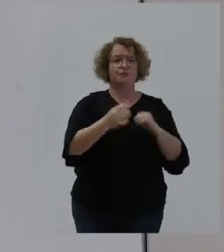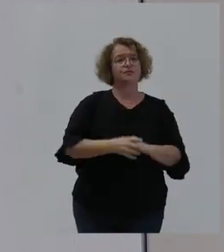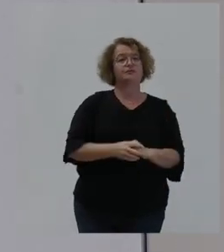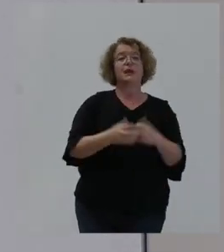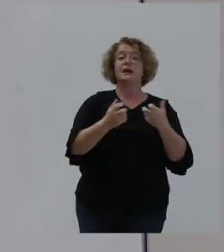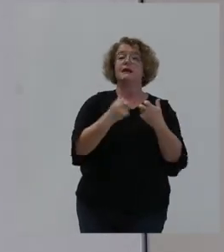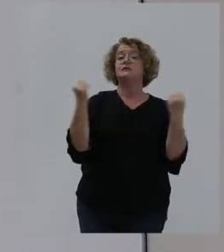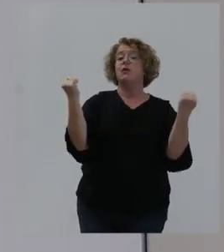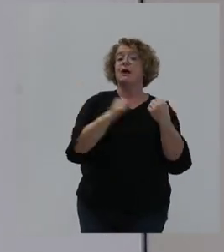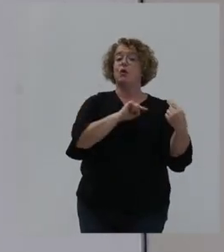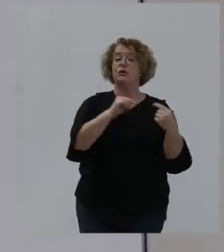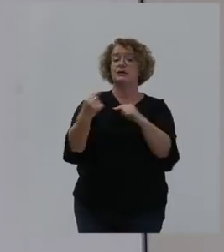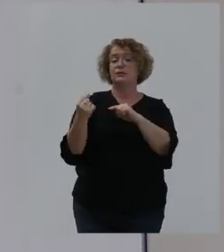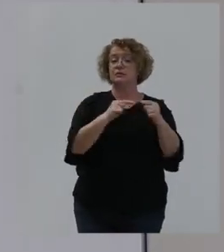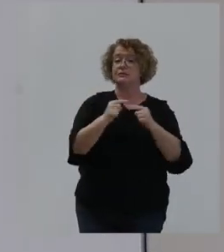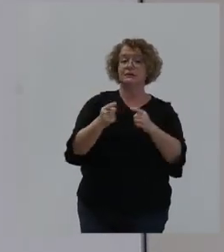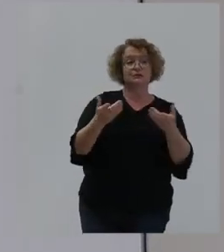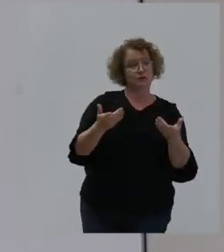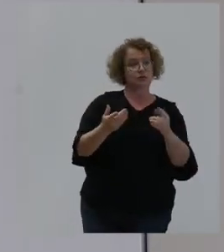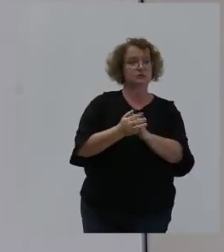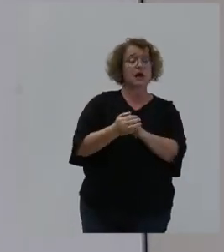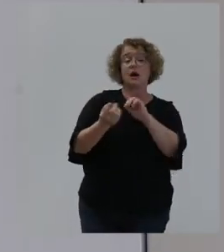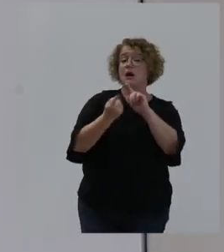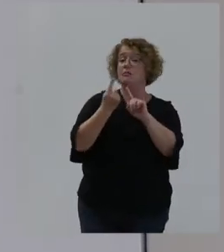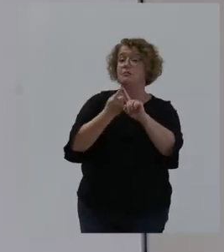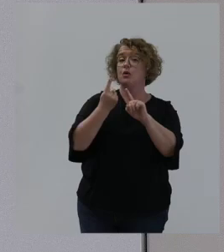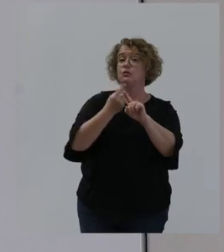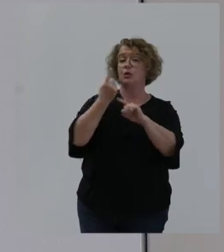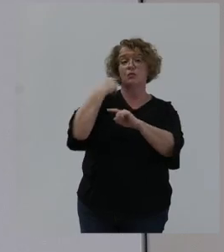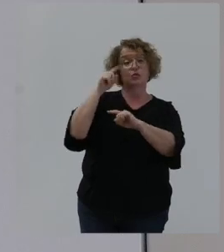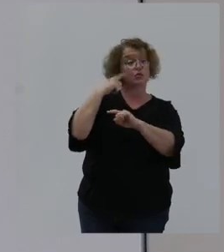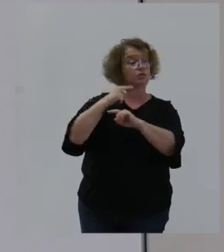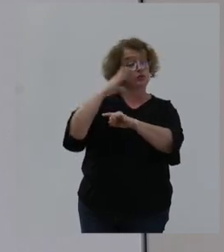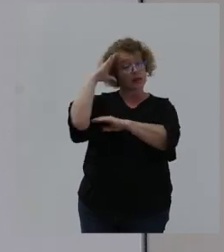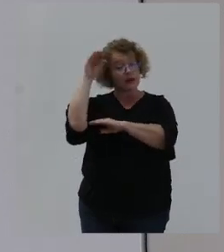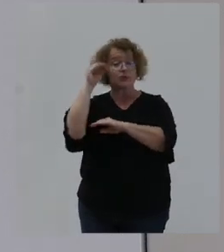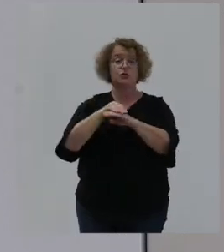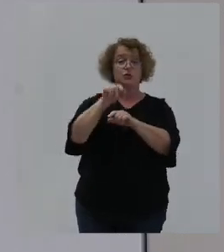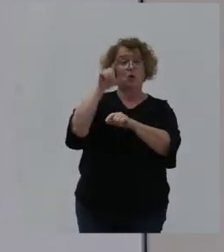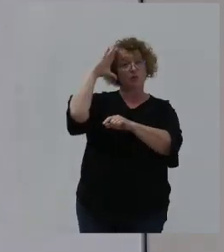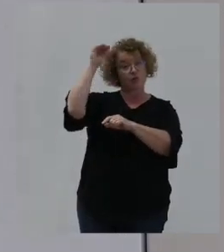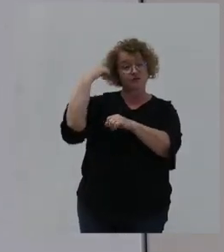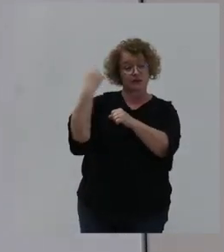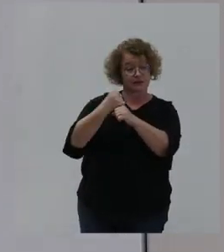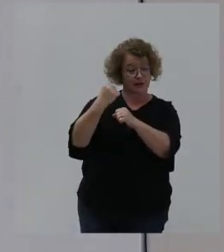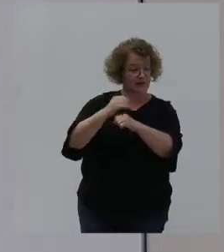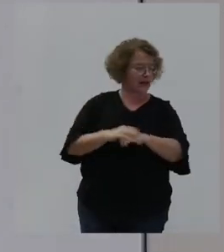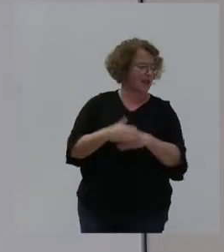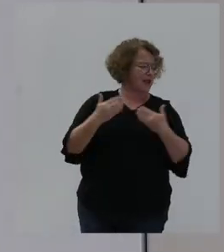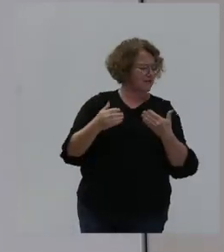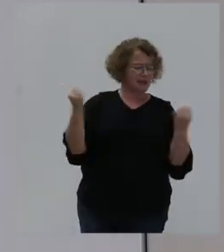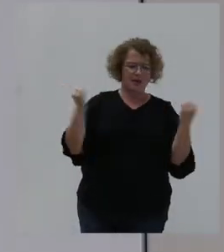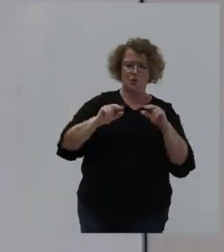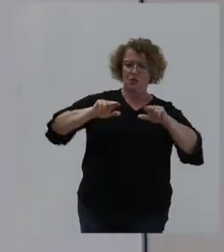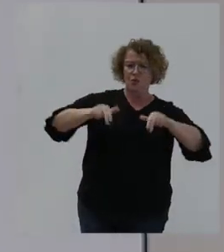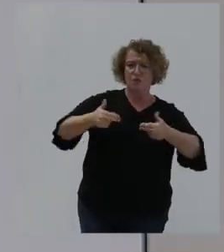des accords, que ces accords soient vraiment bons pour nos étudiants et nos personnels, et c'est bizarre d'avoir signé une convention avec les